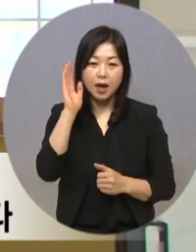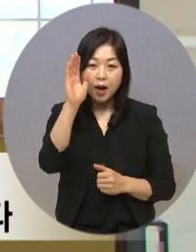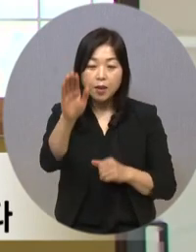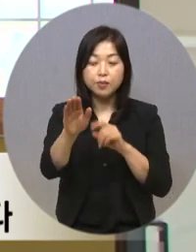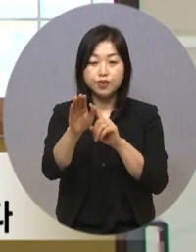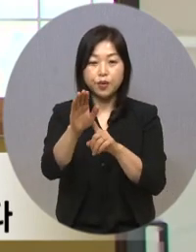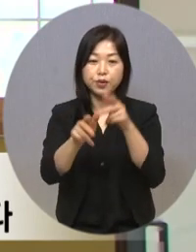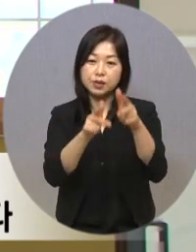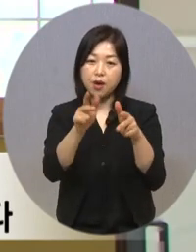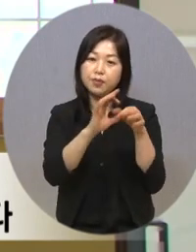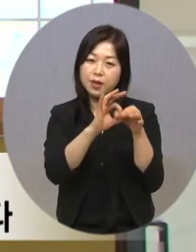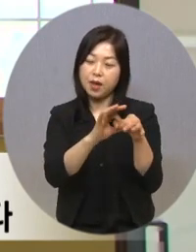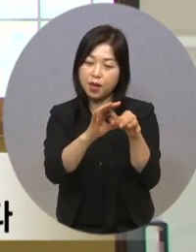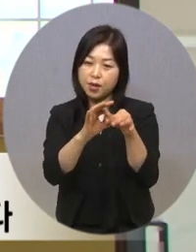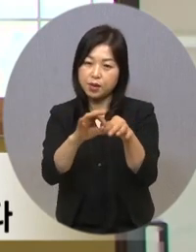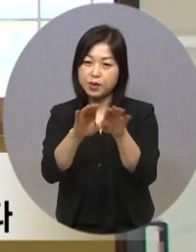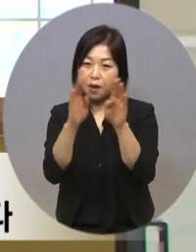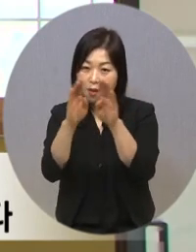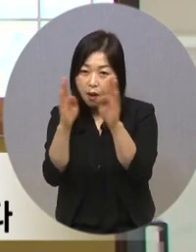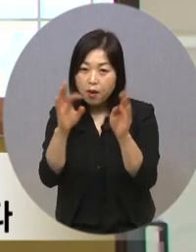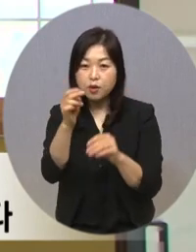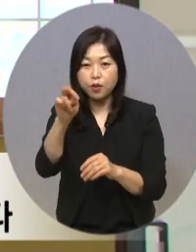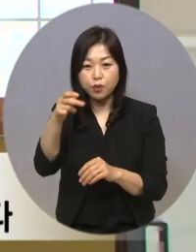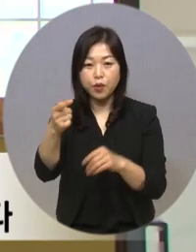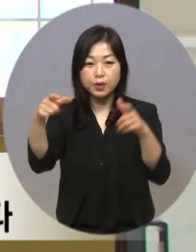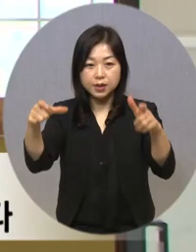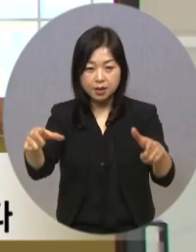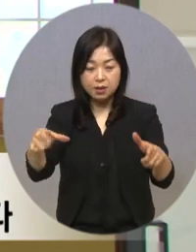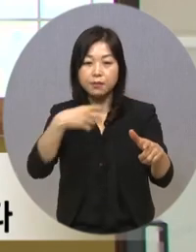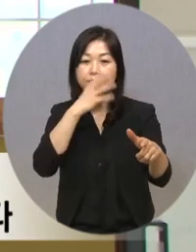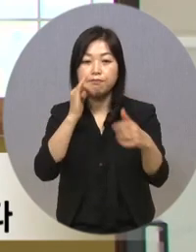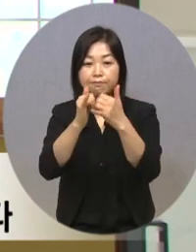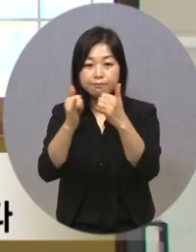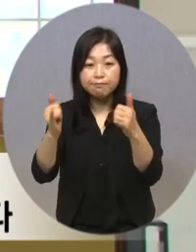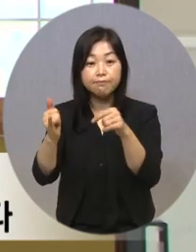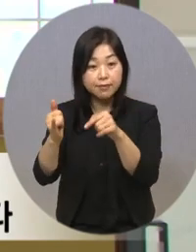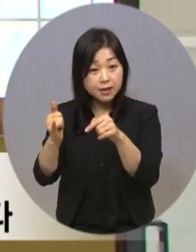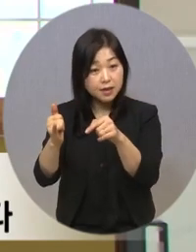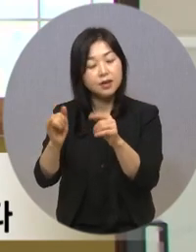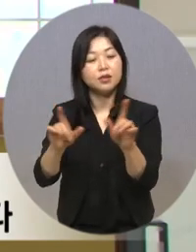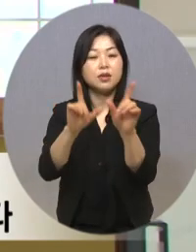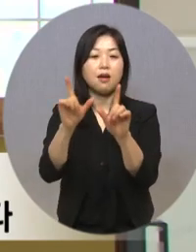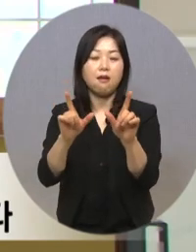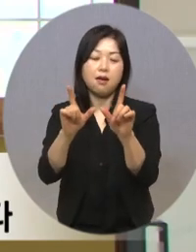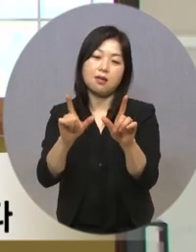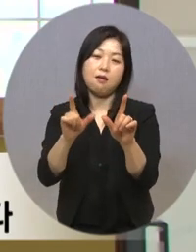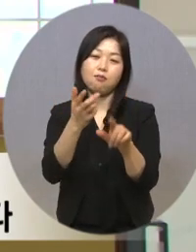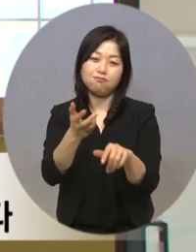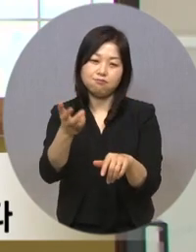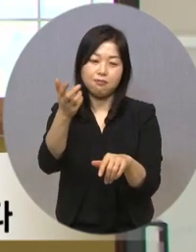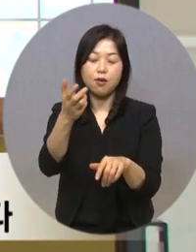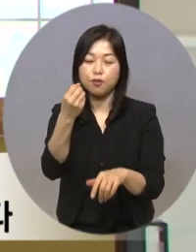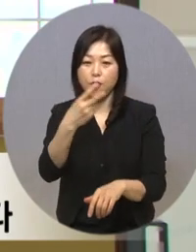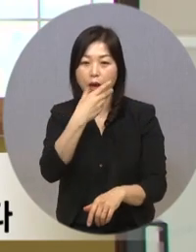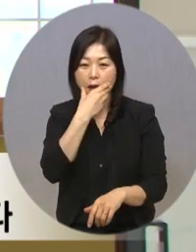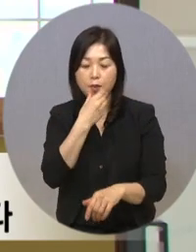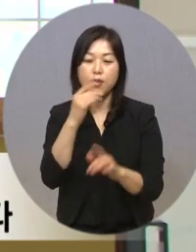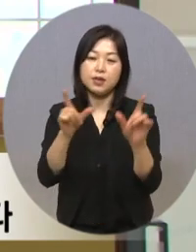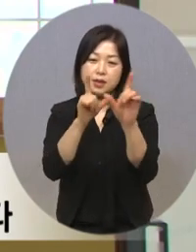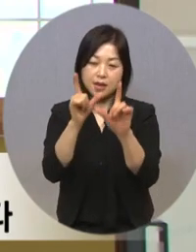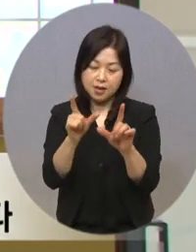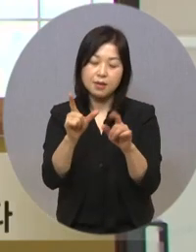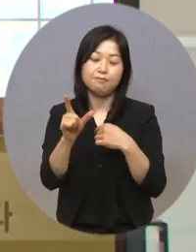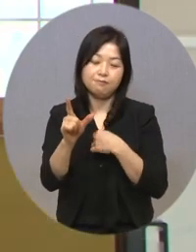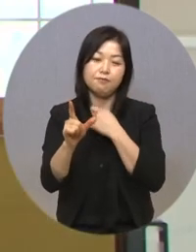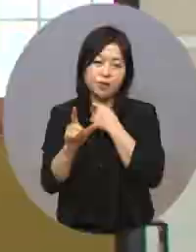지속하게 개최하여 영도에 계신 어르신들이 조금 더 삶의 질을 높이고 행복한 삶을